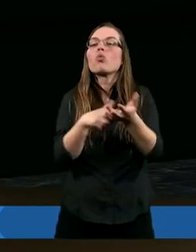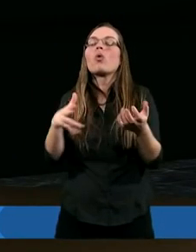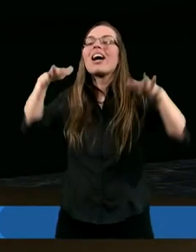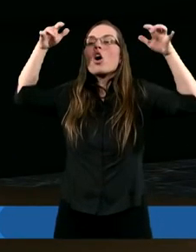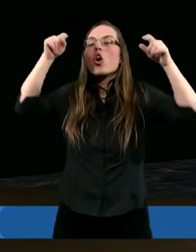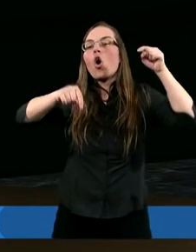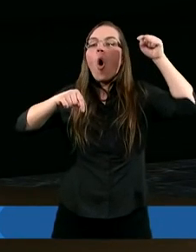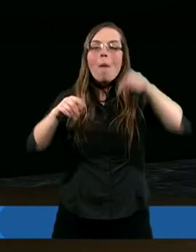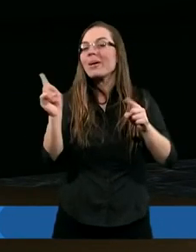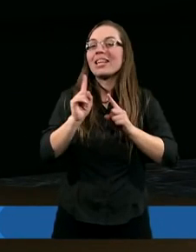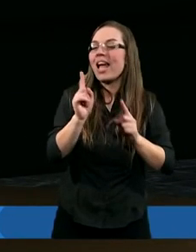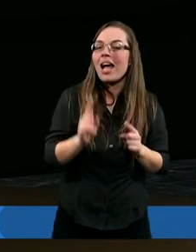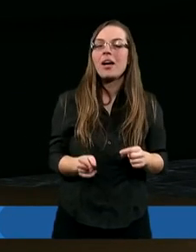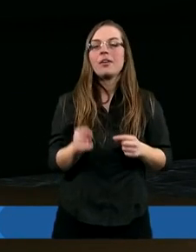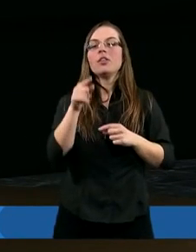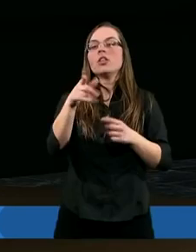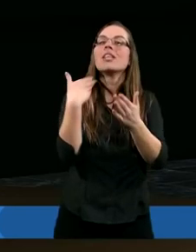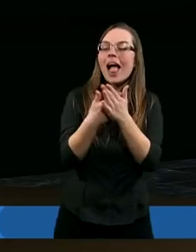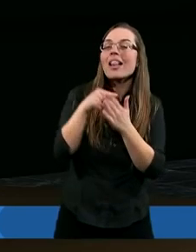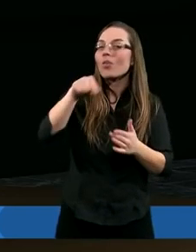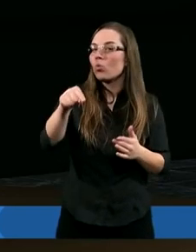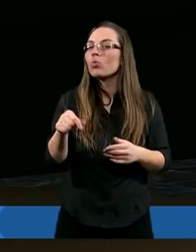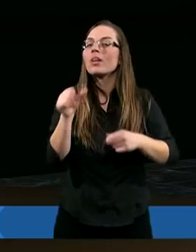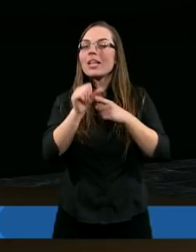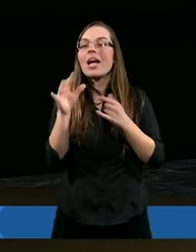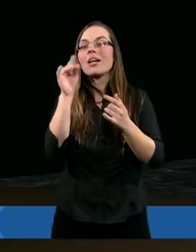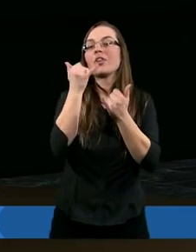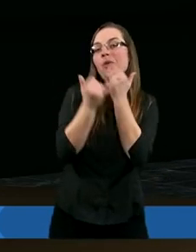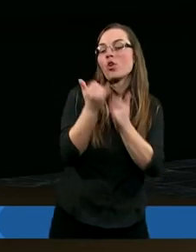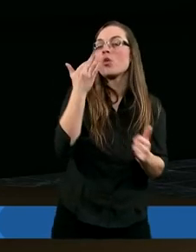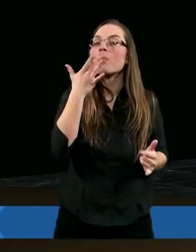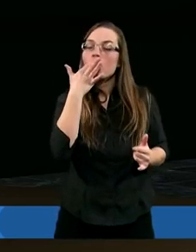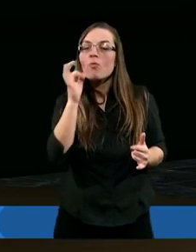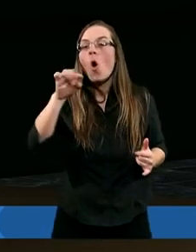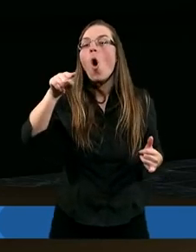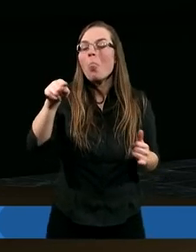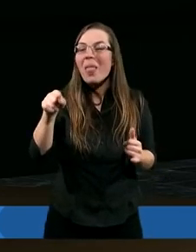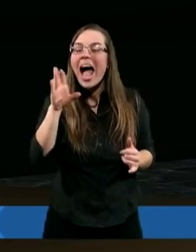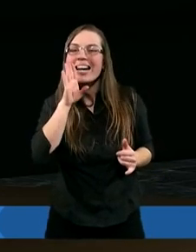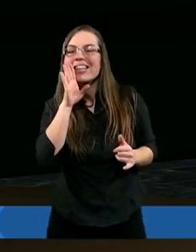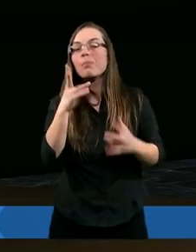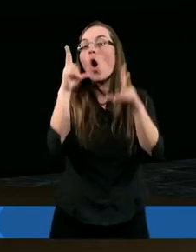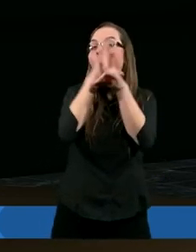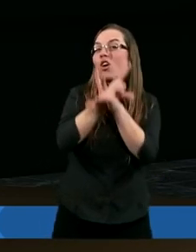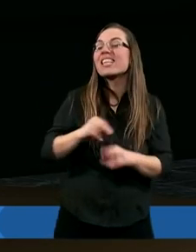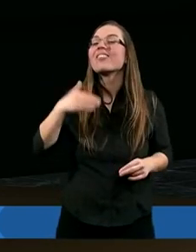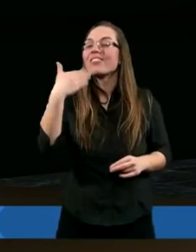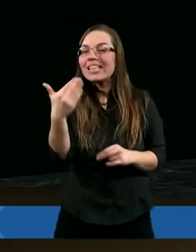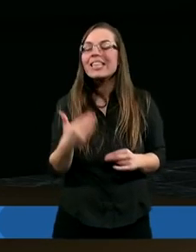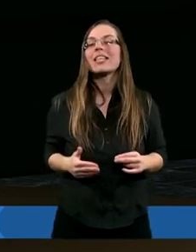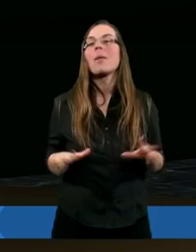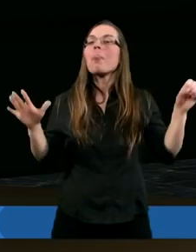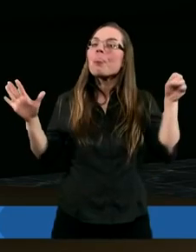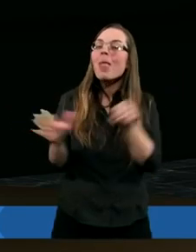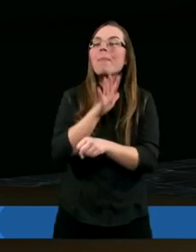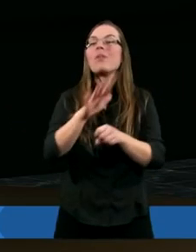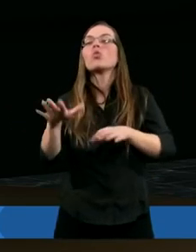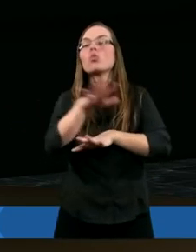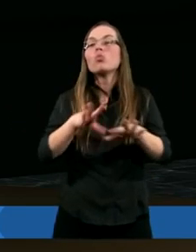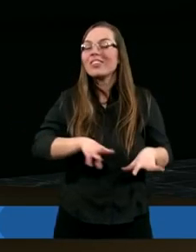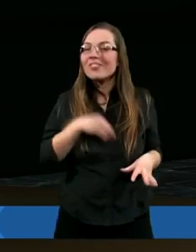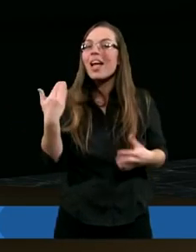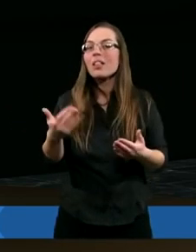kropi. I dlatego tutaj, jeżeli mówimy o takim obfitym napełnieniu